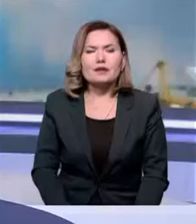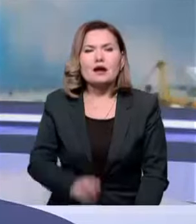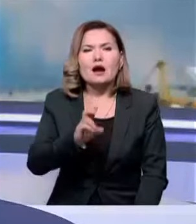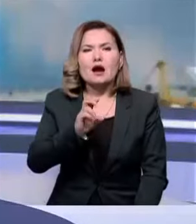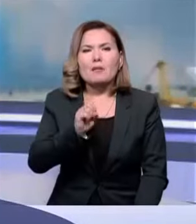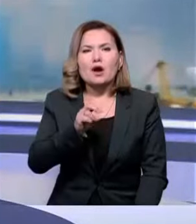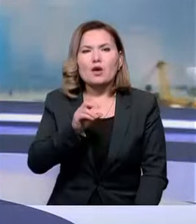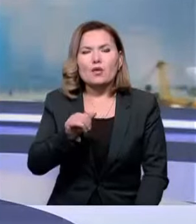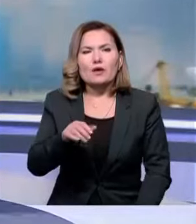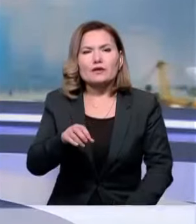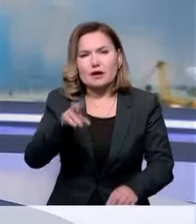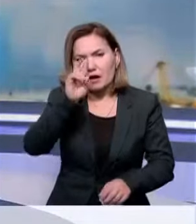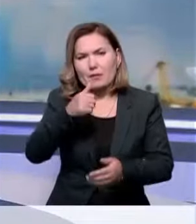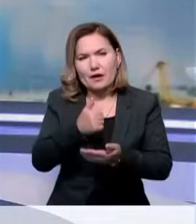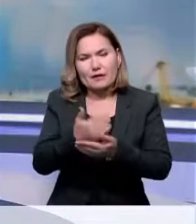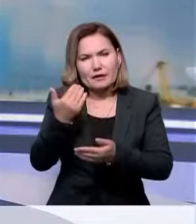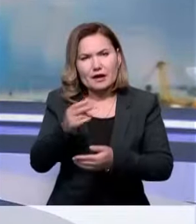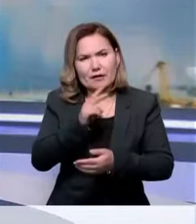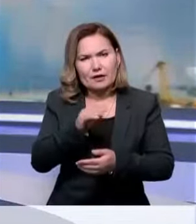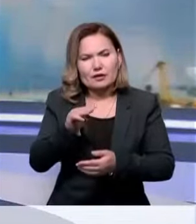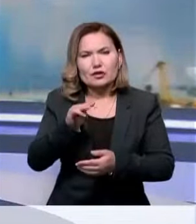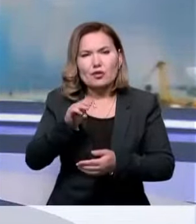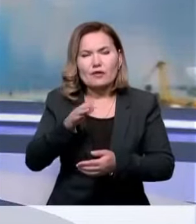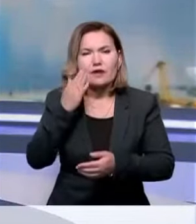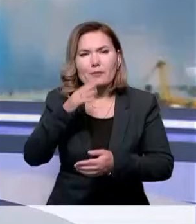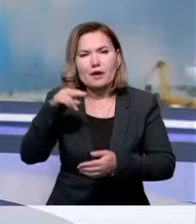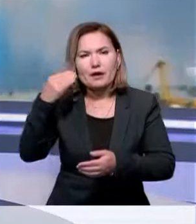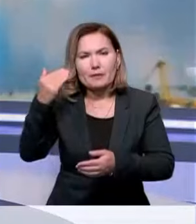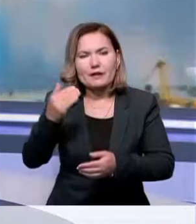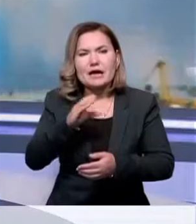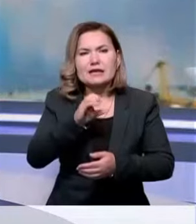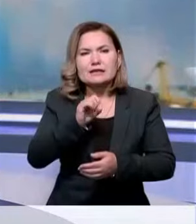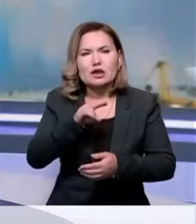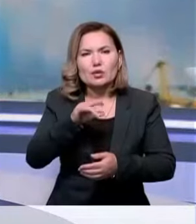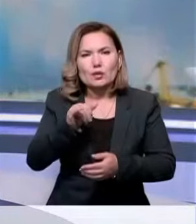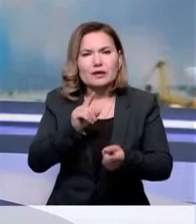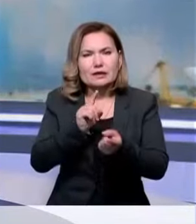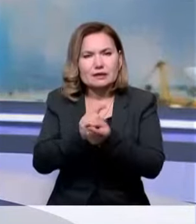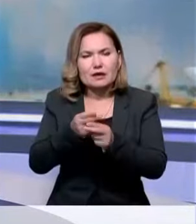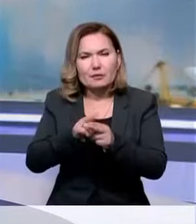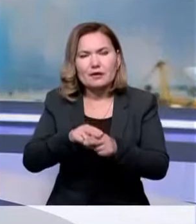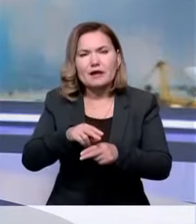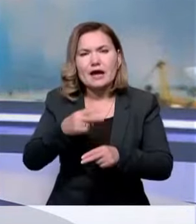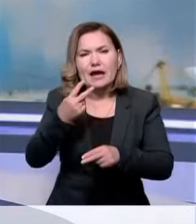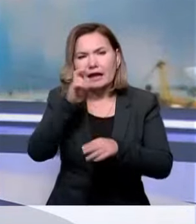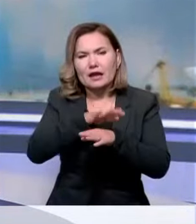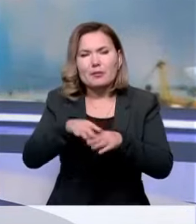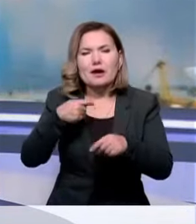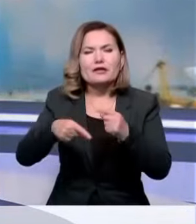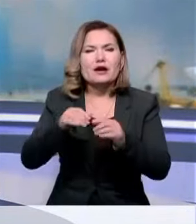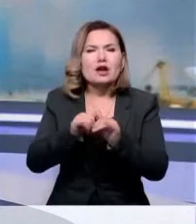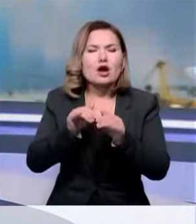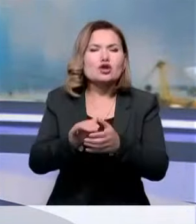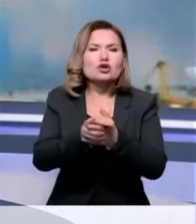Бакуге сапар аясында мемлекет башысы Қасым-Жомарт Тоқаев Молдова президенті Майя Сандумен кездесу өткізді. Тараптар екі ел арасындағы